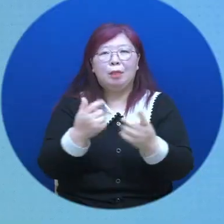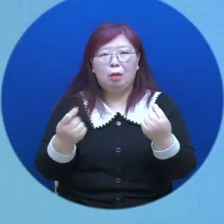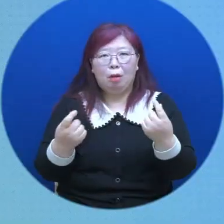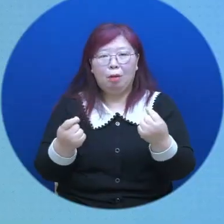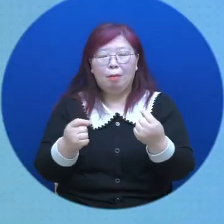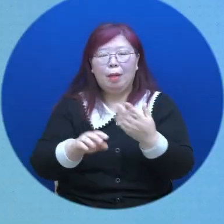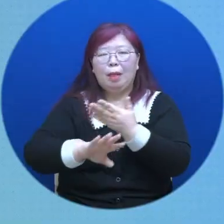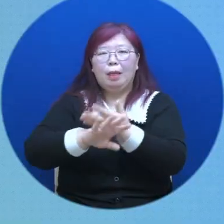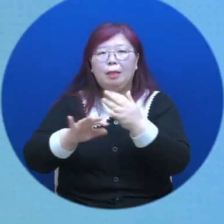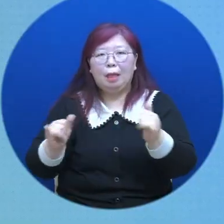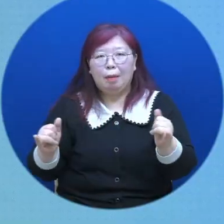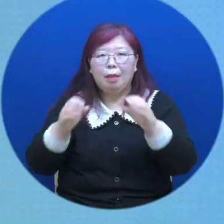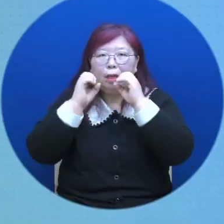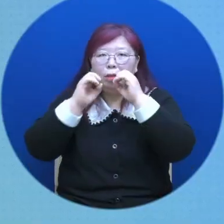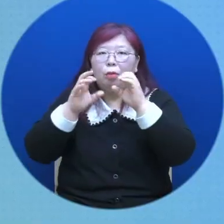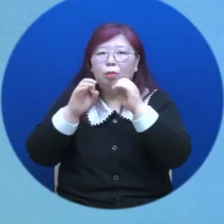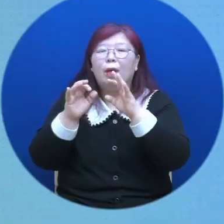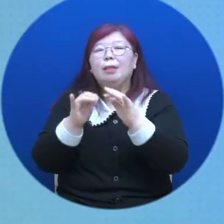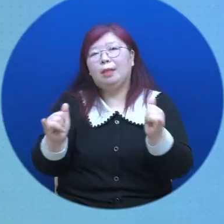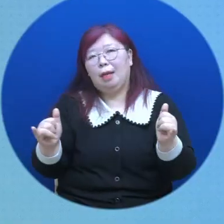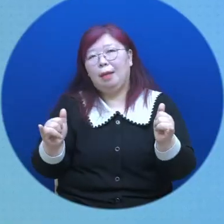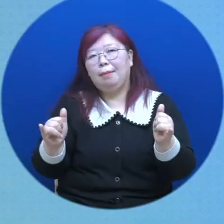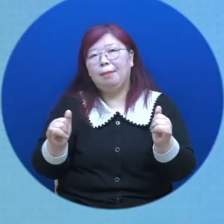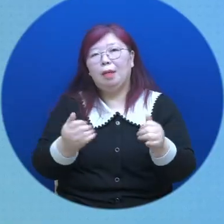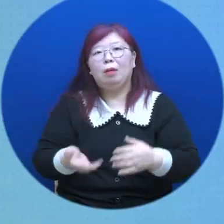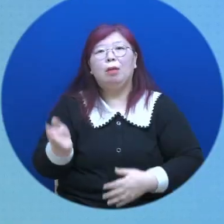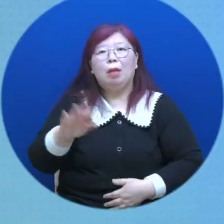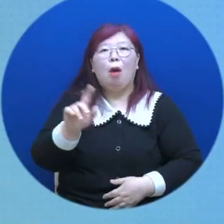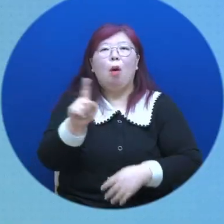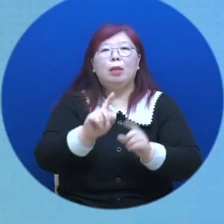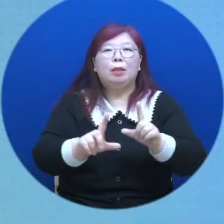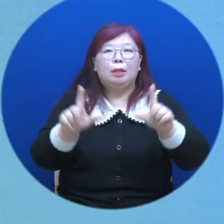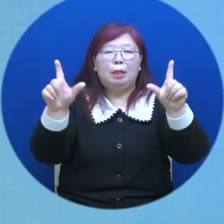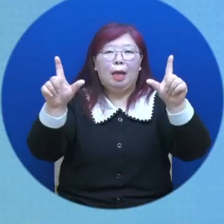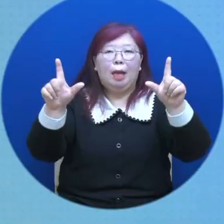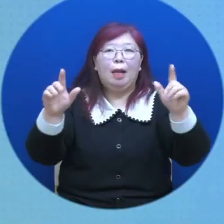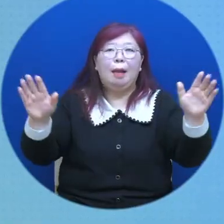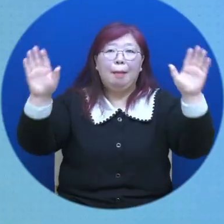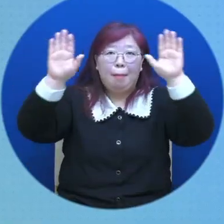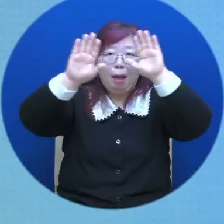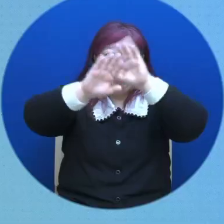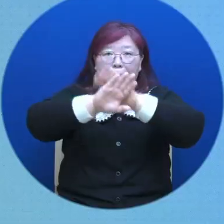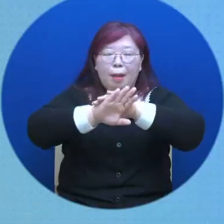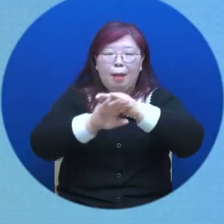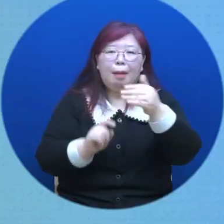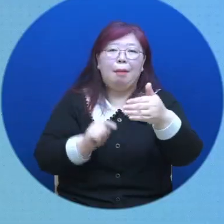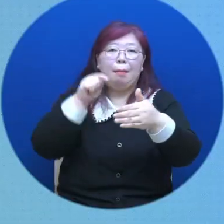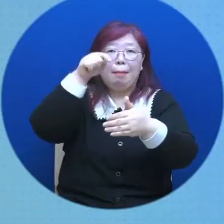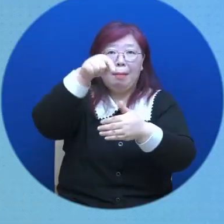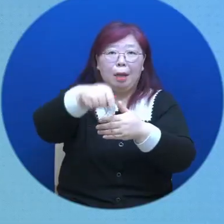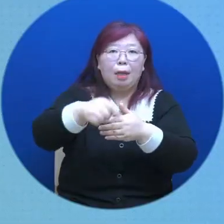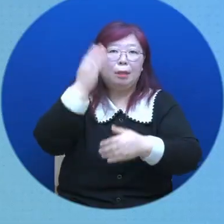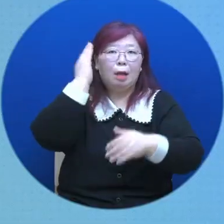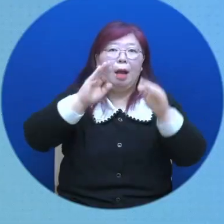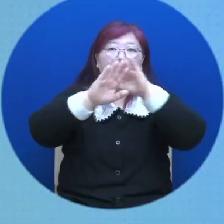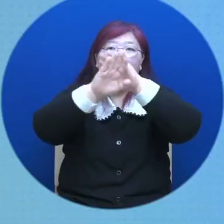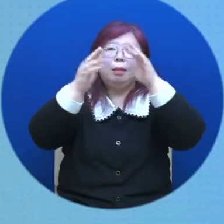목회자입니다. 근데 어느 날 그가 밖에 나가서